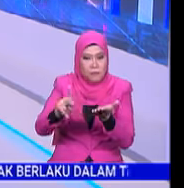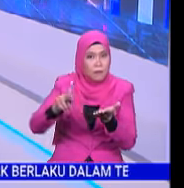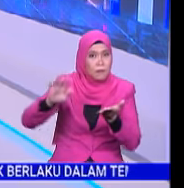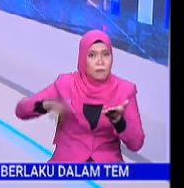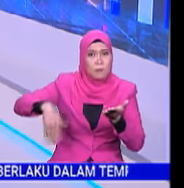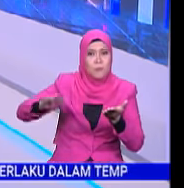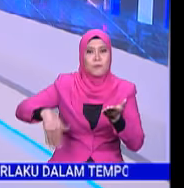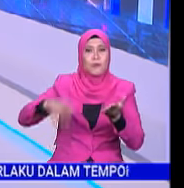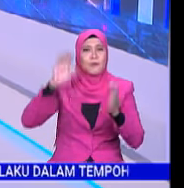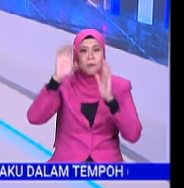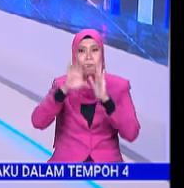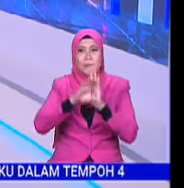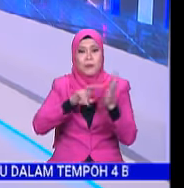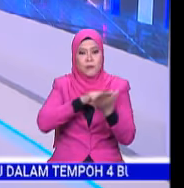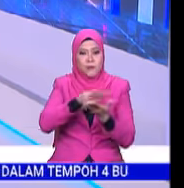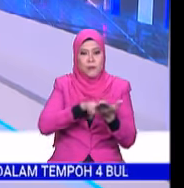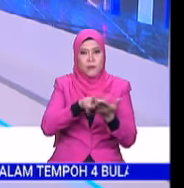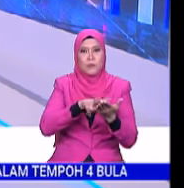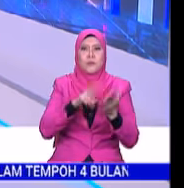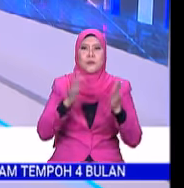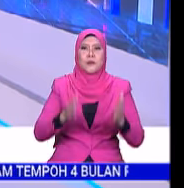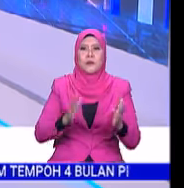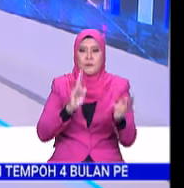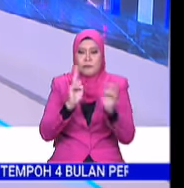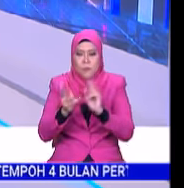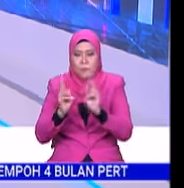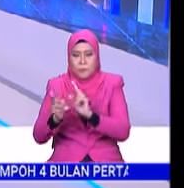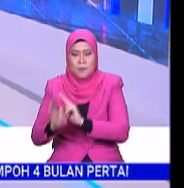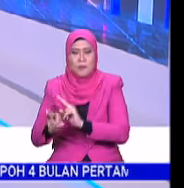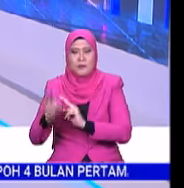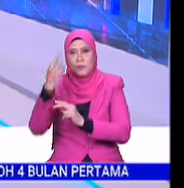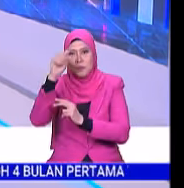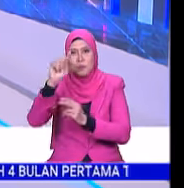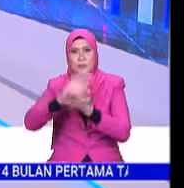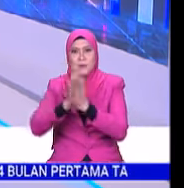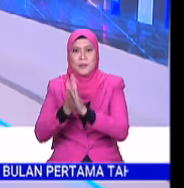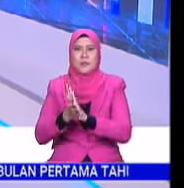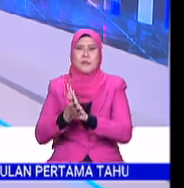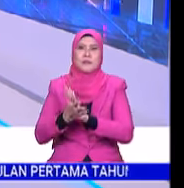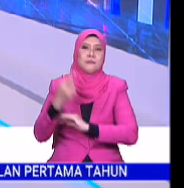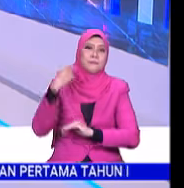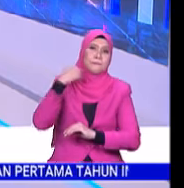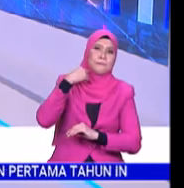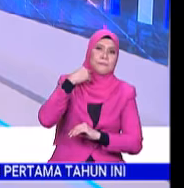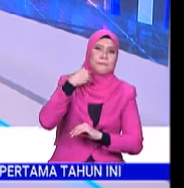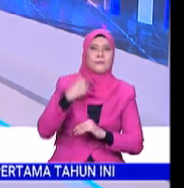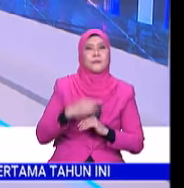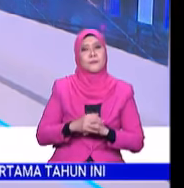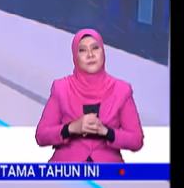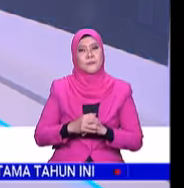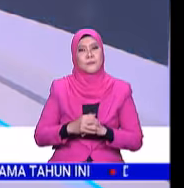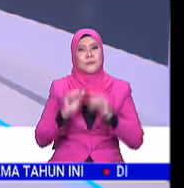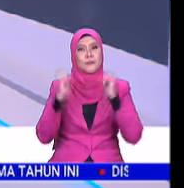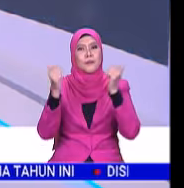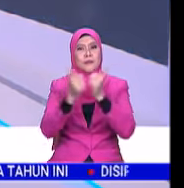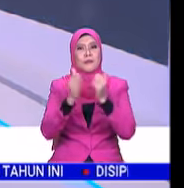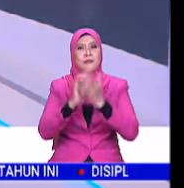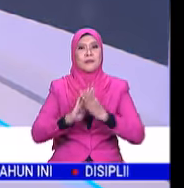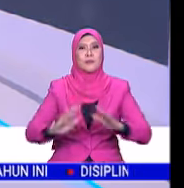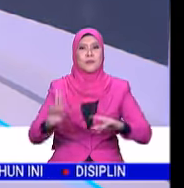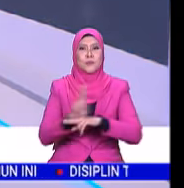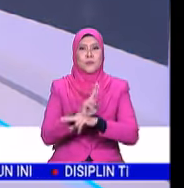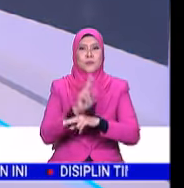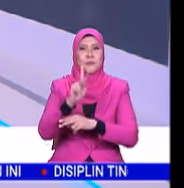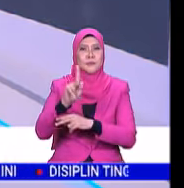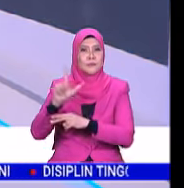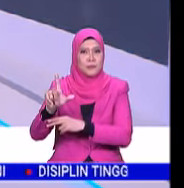dilunaskan, gambar dan video mangsa akan diubah suai untuk dijadikan bahan ugutan. Menurut Persatuan Keselamatan Pengguna